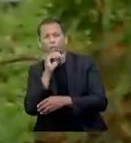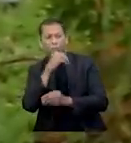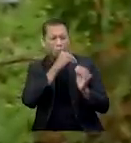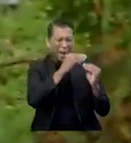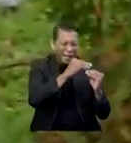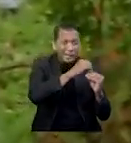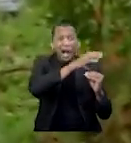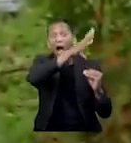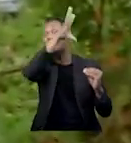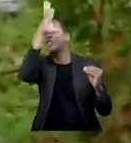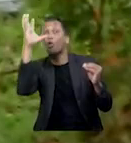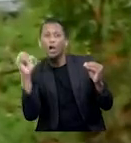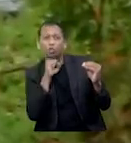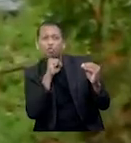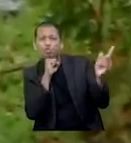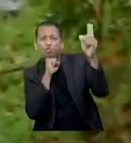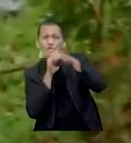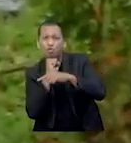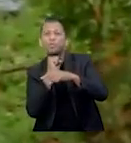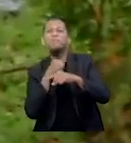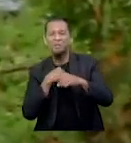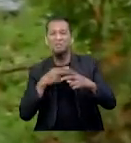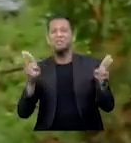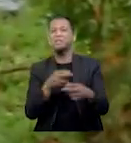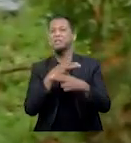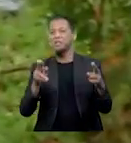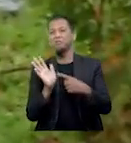I'm a type of girl, I'm a type of girl.